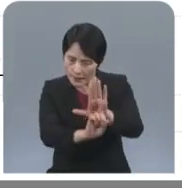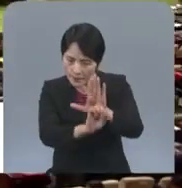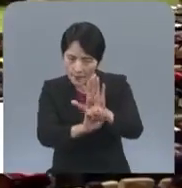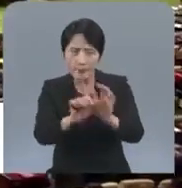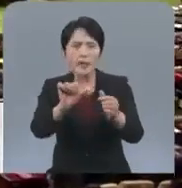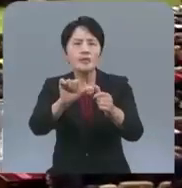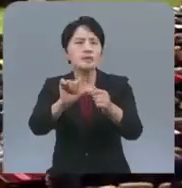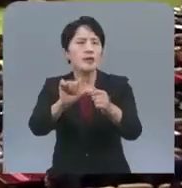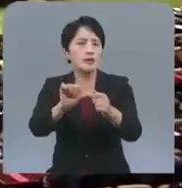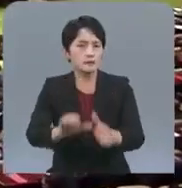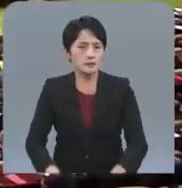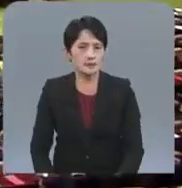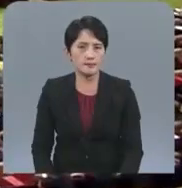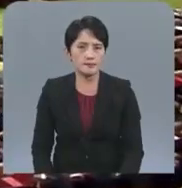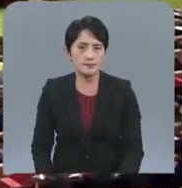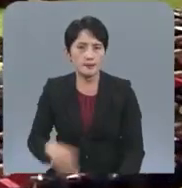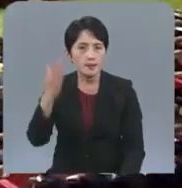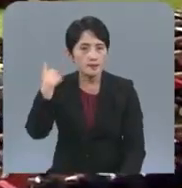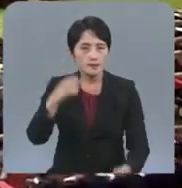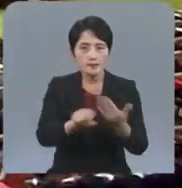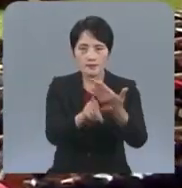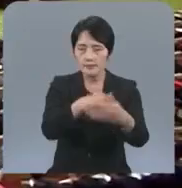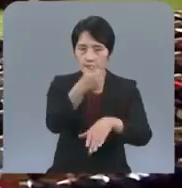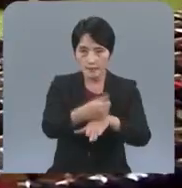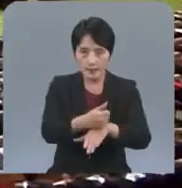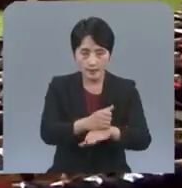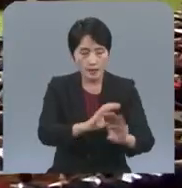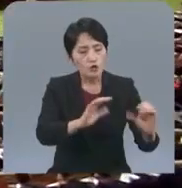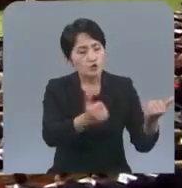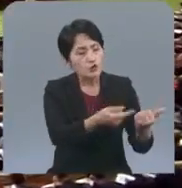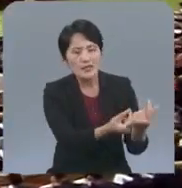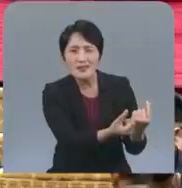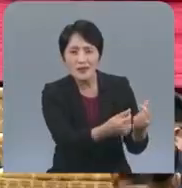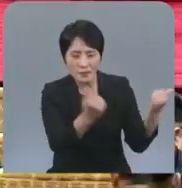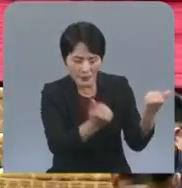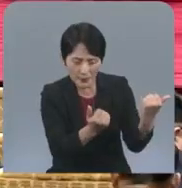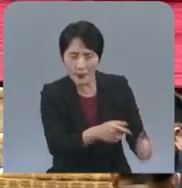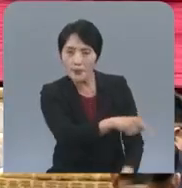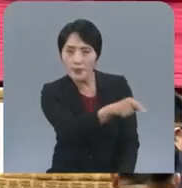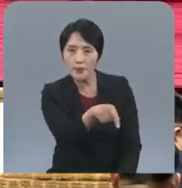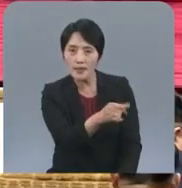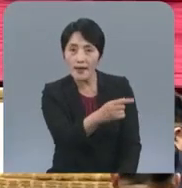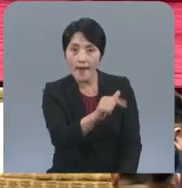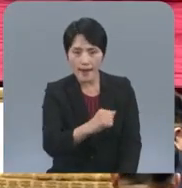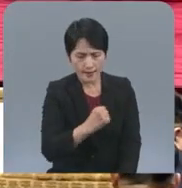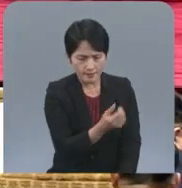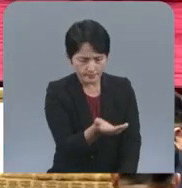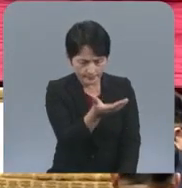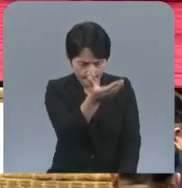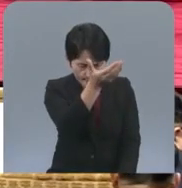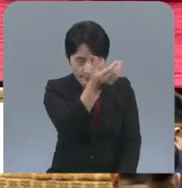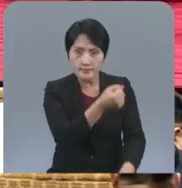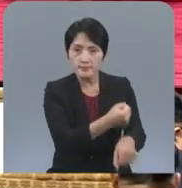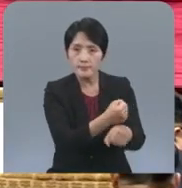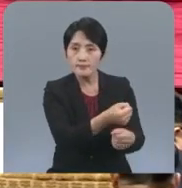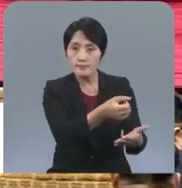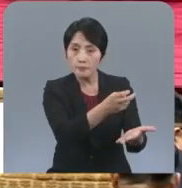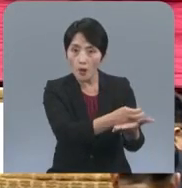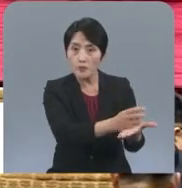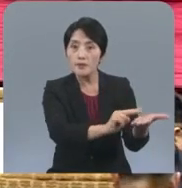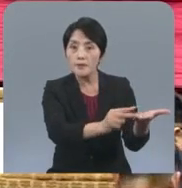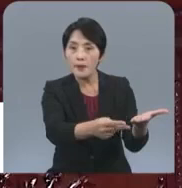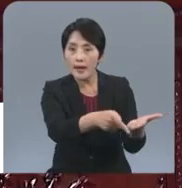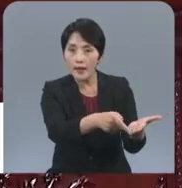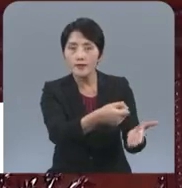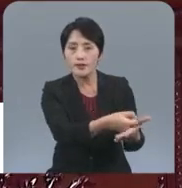sont le seul pays de la planète à avoir commis un crime atomique au sud le ministère de la Défense a réagi face à la décision du Nord la semaine